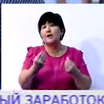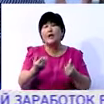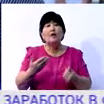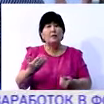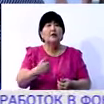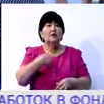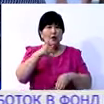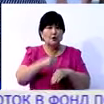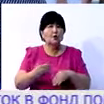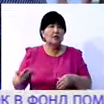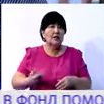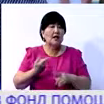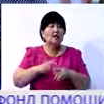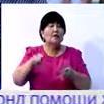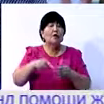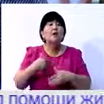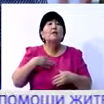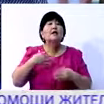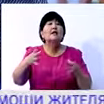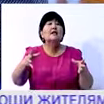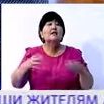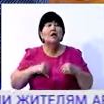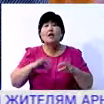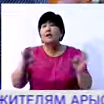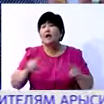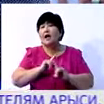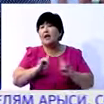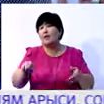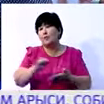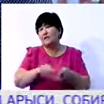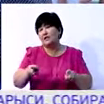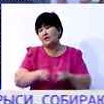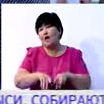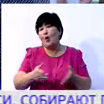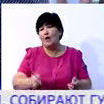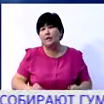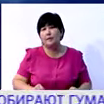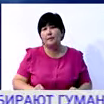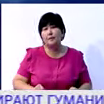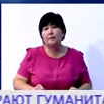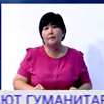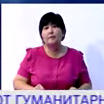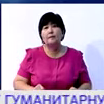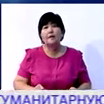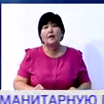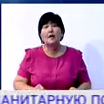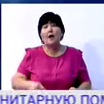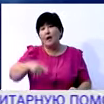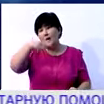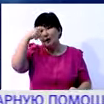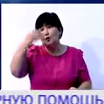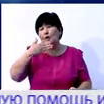все сочувствуем жителям этого города, мы с ними, пусть никогда больше не повторится такое. Знойным